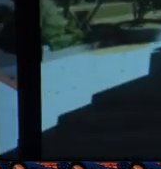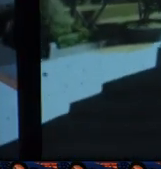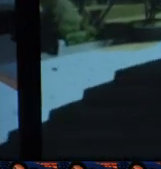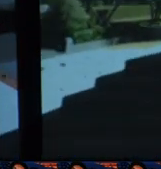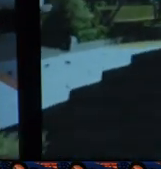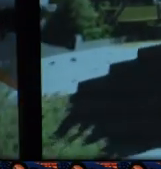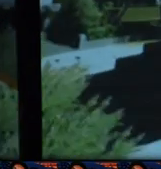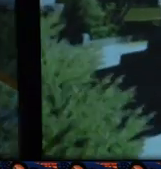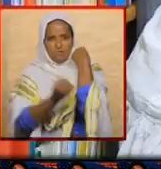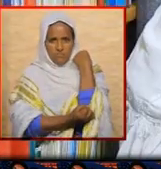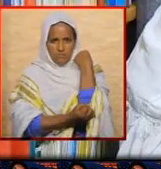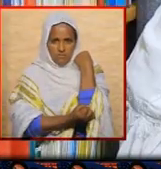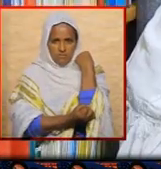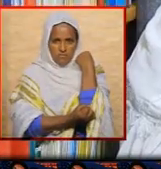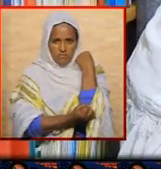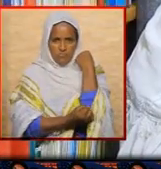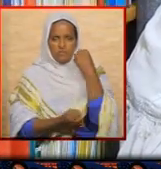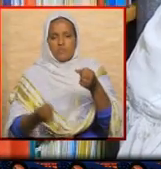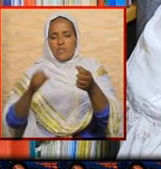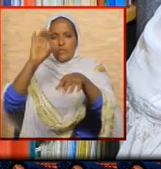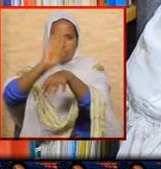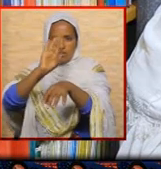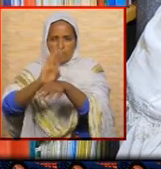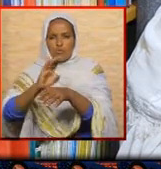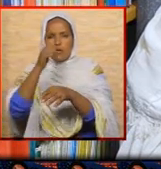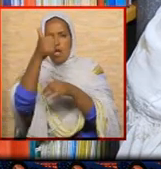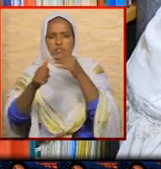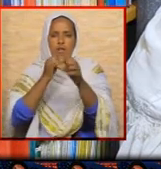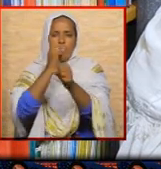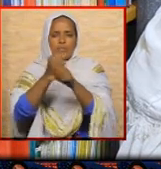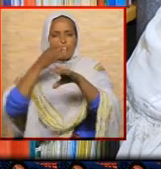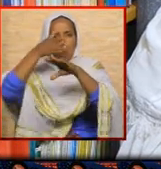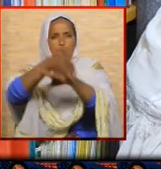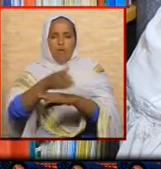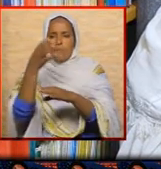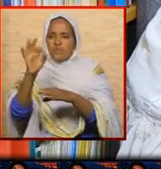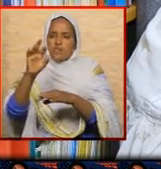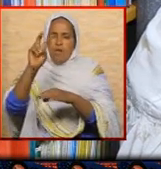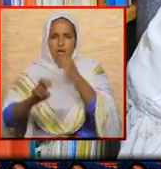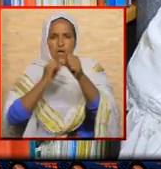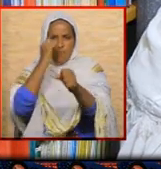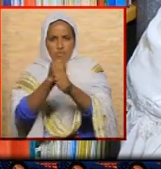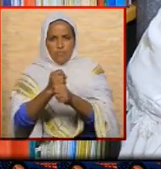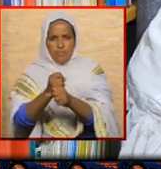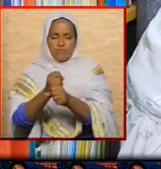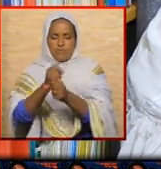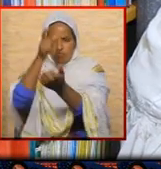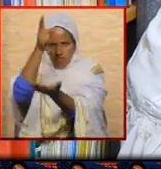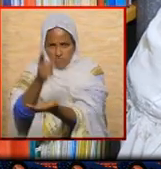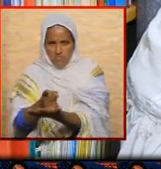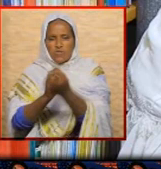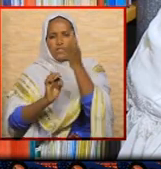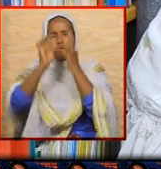በ1910 ዓመተ ምሕረት ተመሰረተች። ንጻ ቤተ ክርስቲያኑ ከ10 ዓመታት በኋላ በ1920 ዓመተ ምሕረት